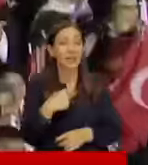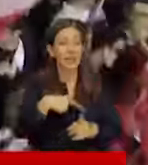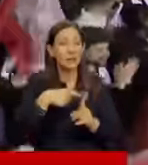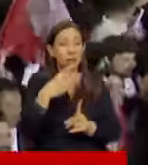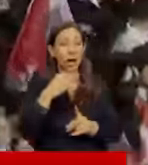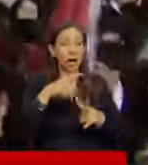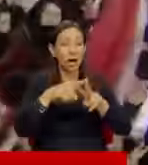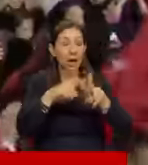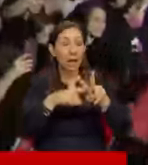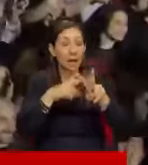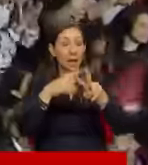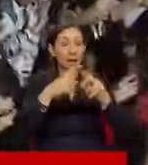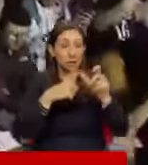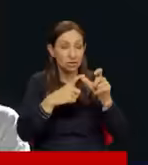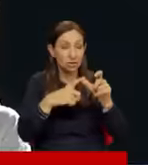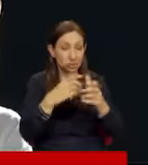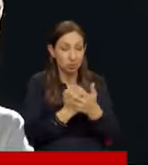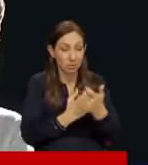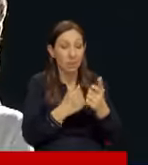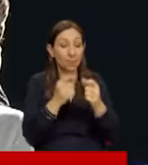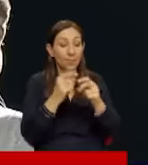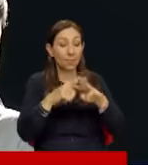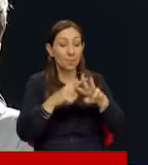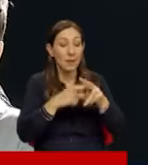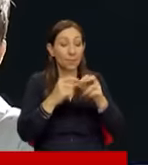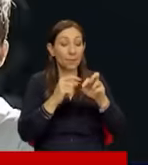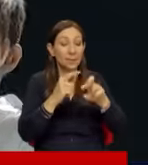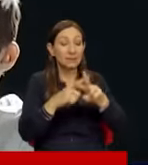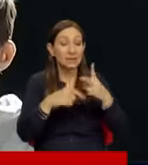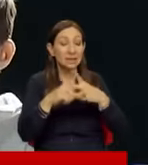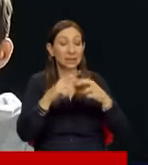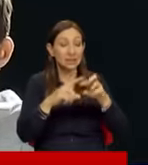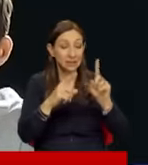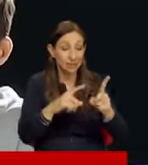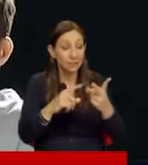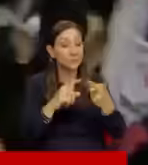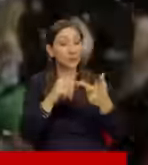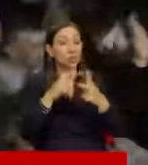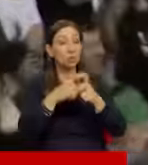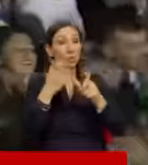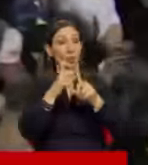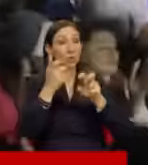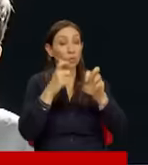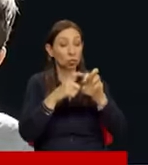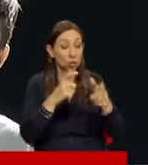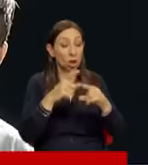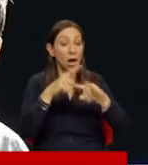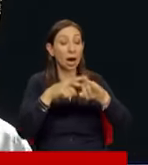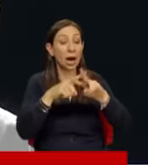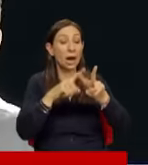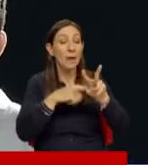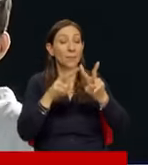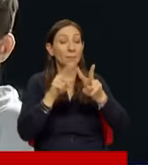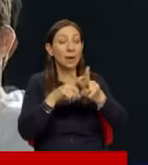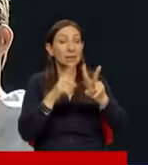oldu. Ayaş Belediyesi'ni kazandık, Beypazarı Belediyesi'ni kazandık, Güdül Belediyesi'ni kazandık, Haymana